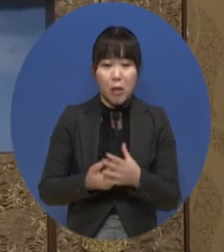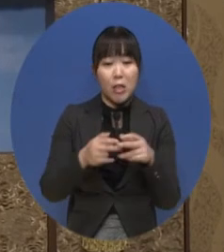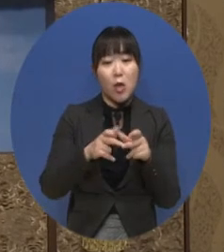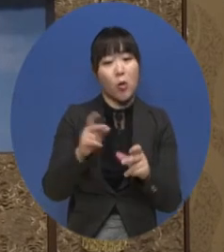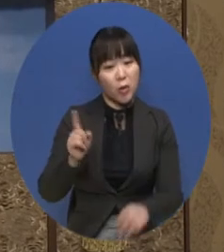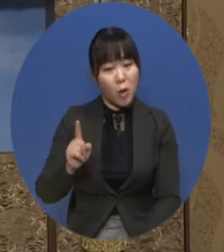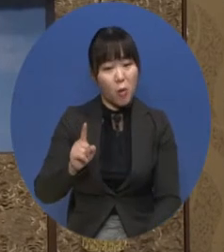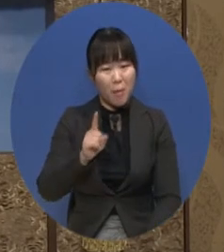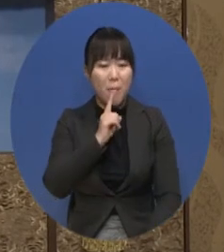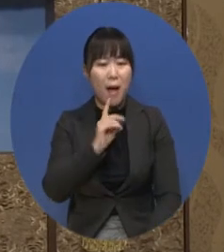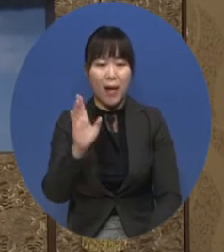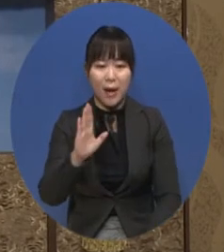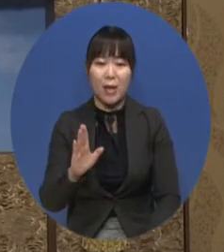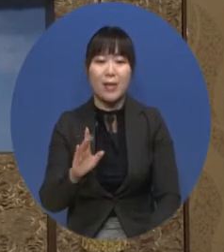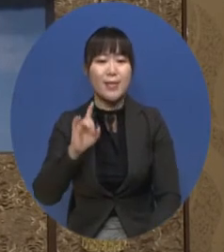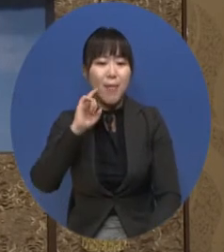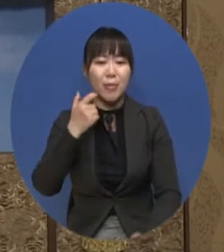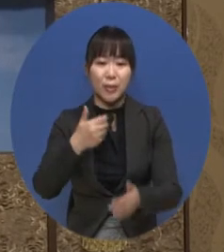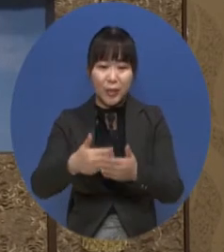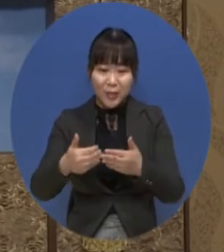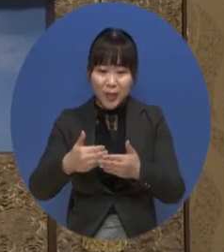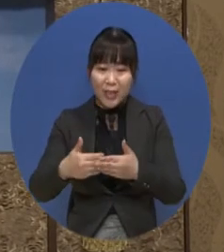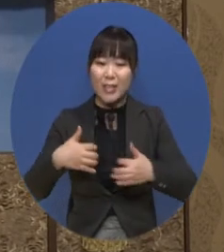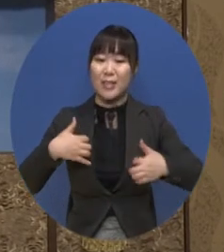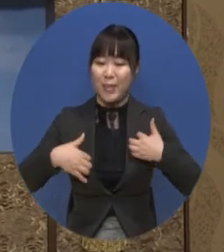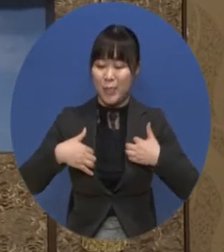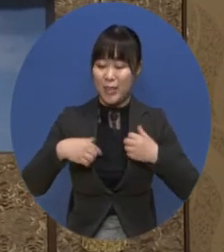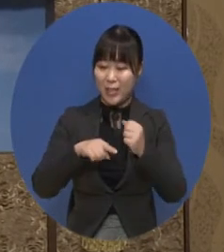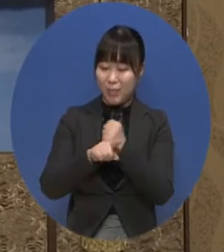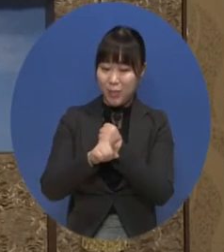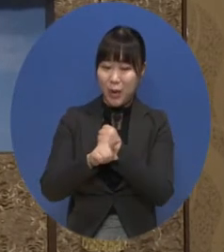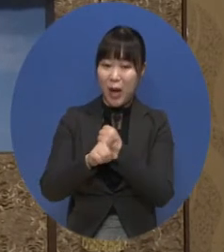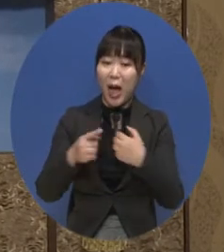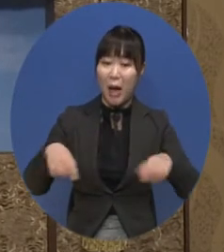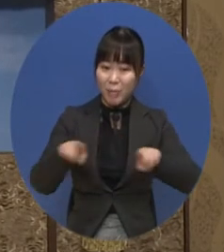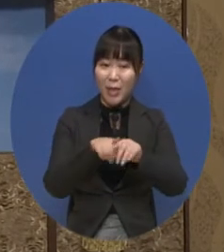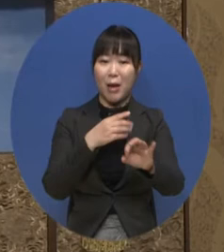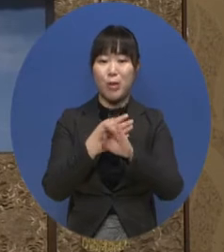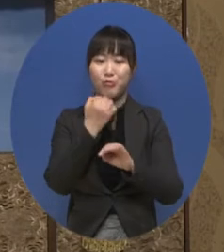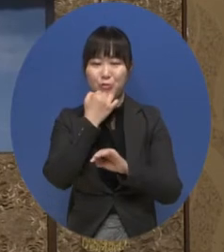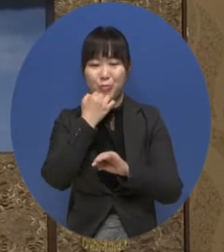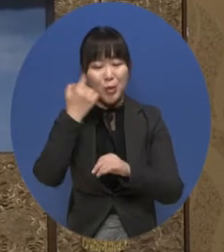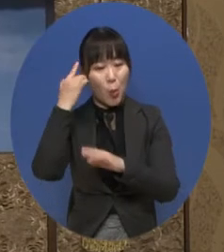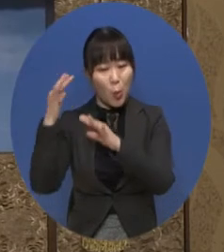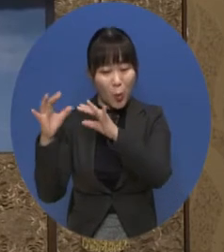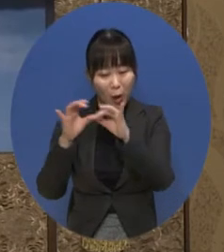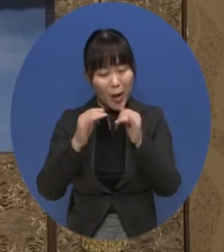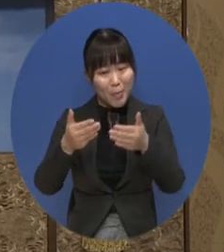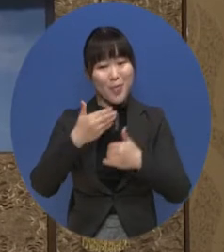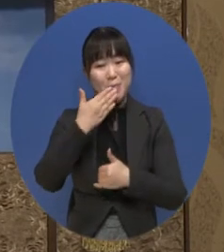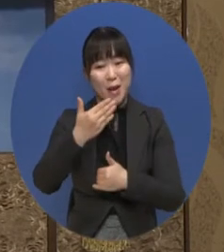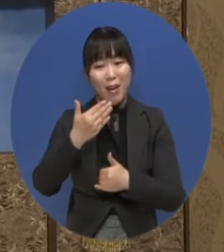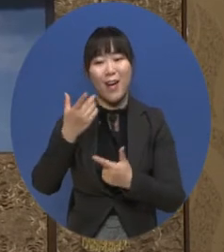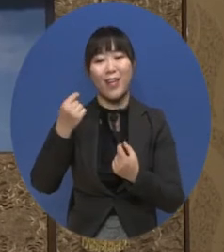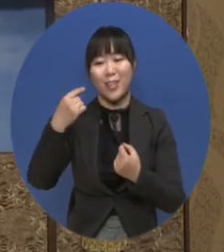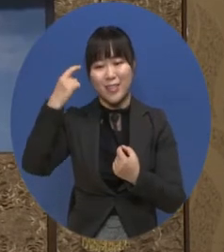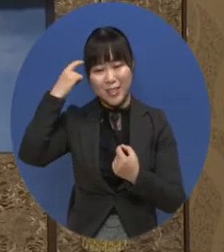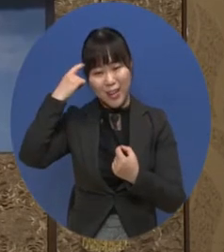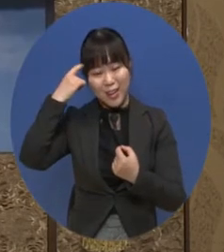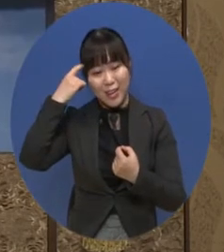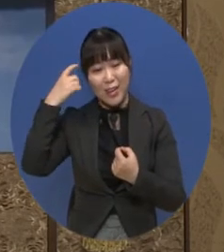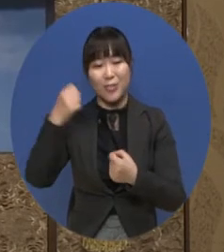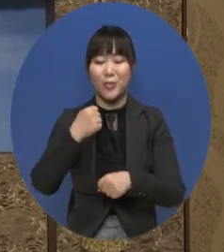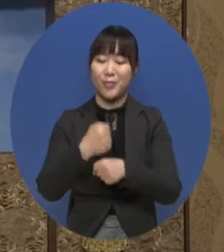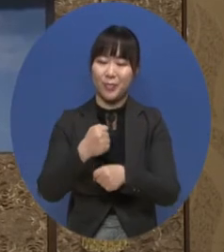어때요라고 알려주는 것보다 예쁜 그림과 유쾌한 메시지를 던지면 좀 더 웃으면서 공감해주지 않을까라는 생각을